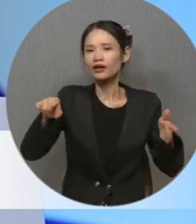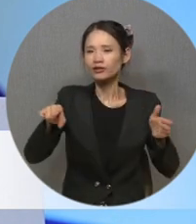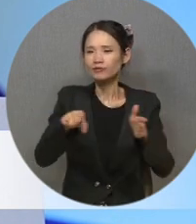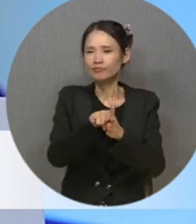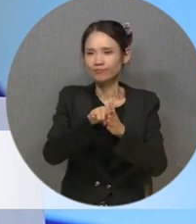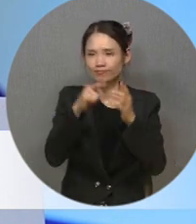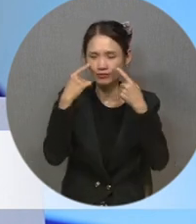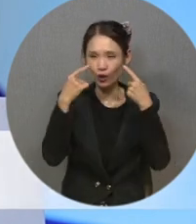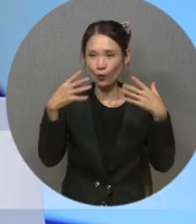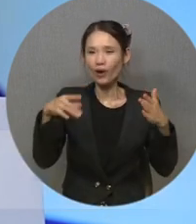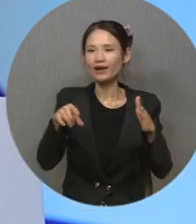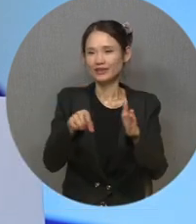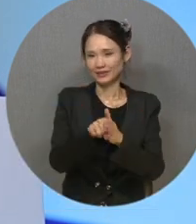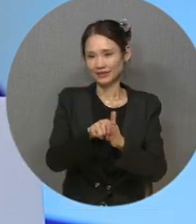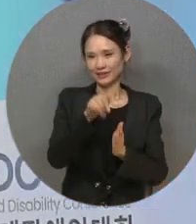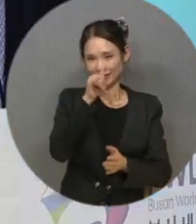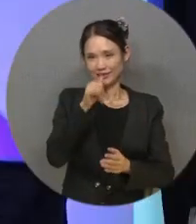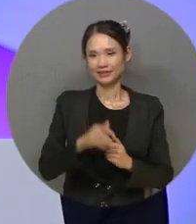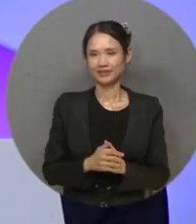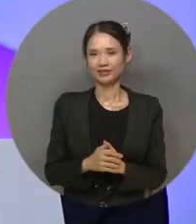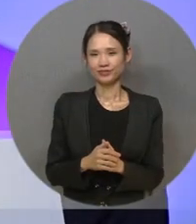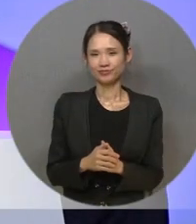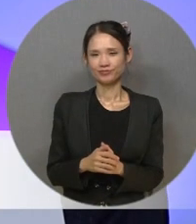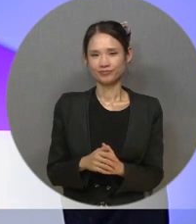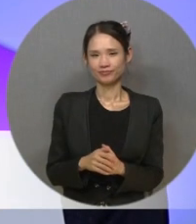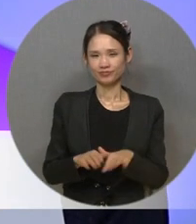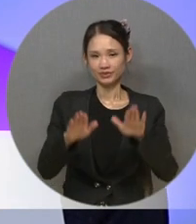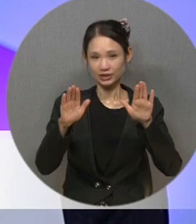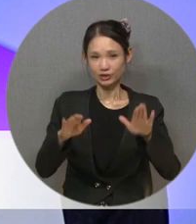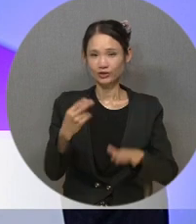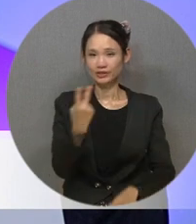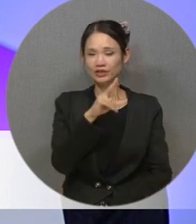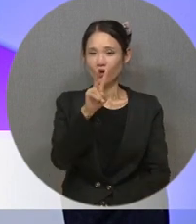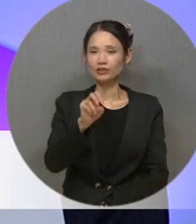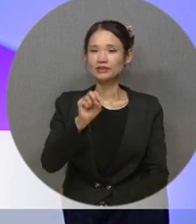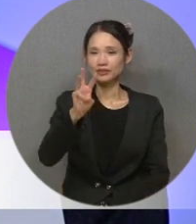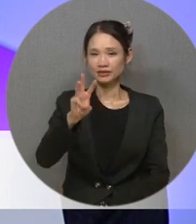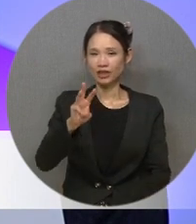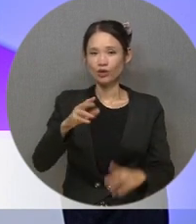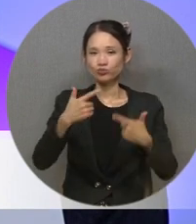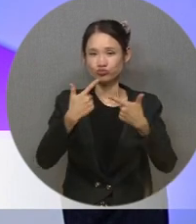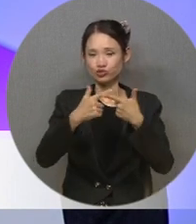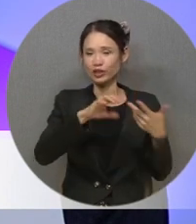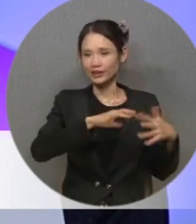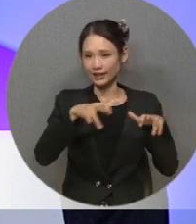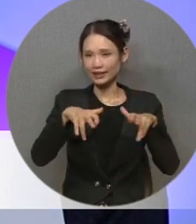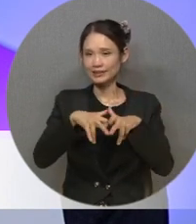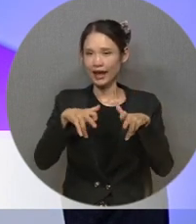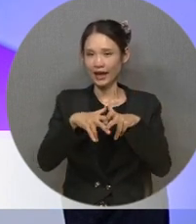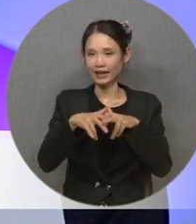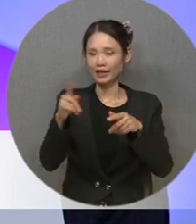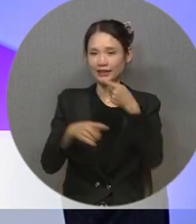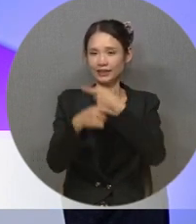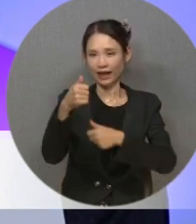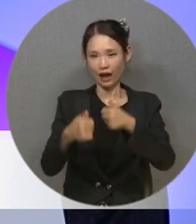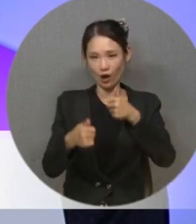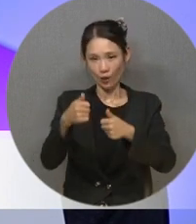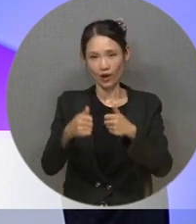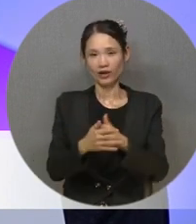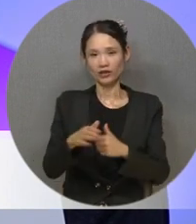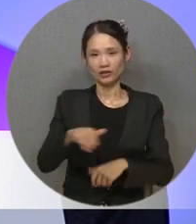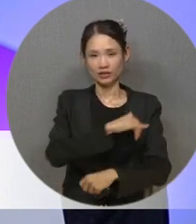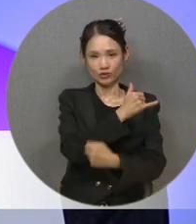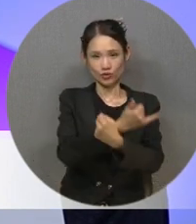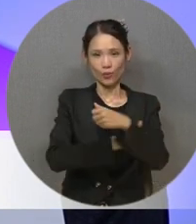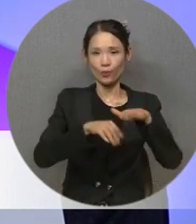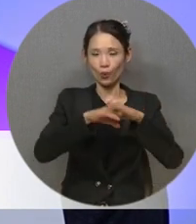reaffirm their rights. 이번 2023 부산 세계장애인 대회는 인류의 보편적